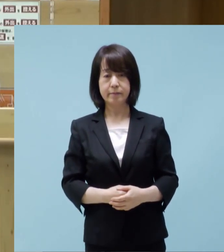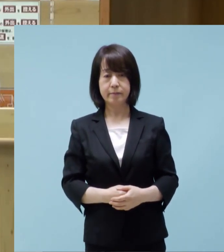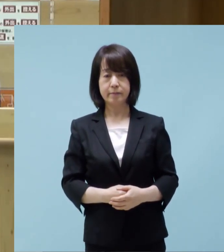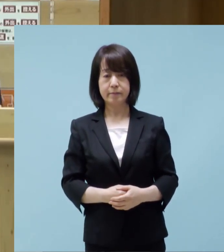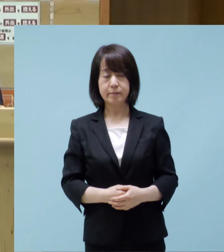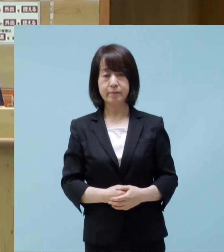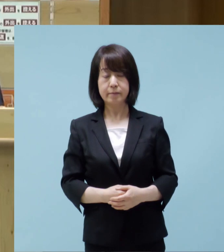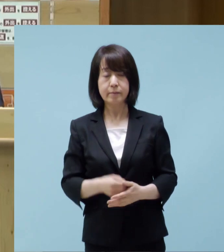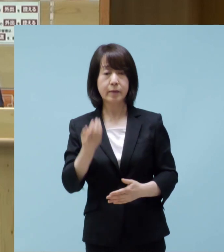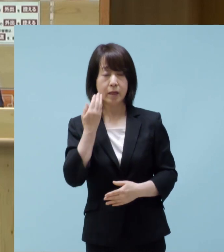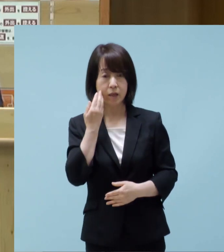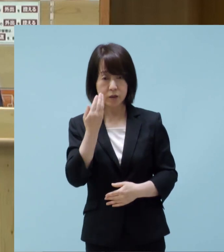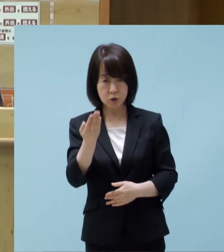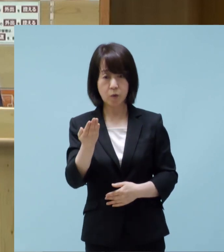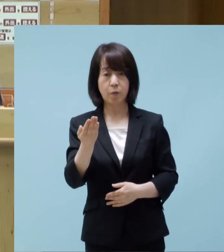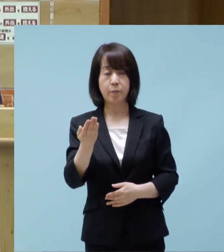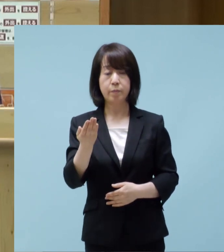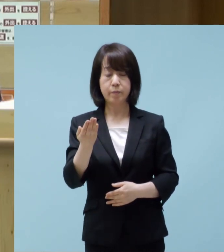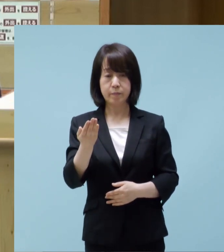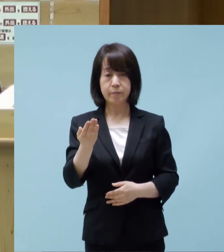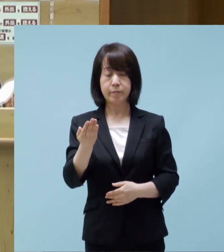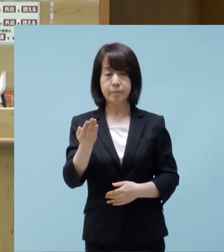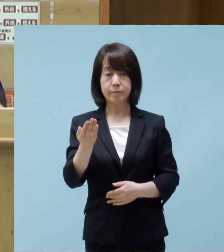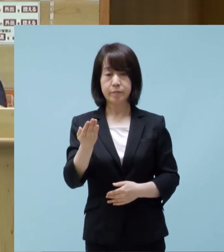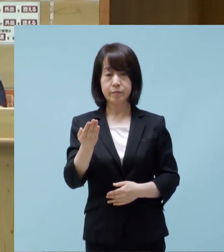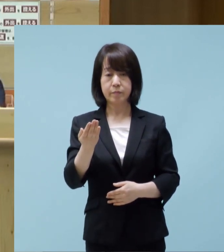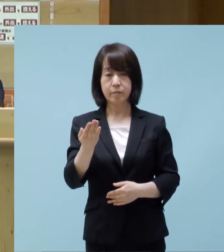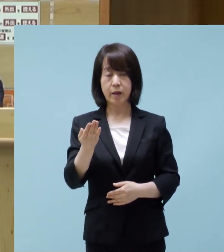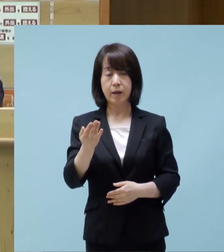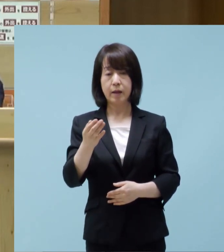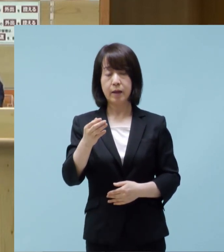最後になんですけれども、その、鈴木知事が